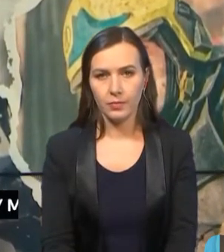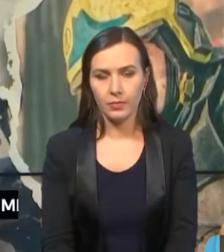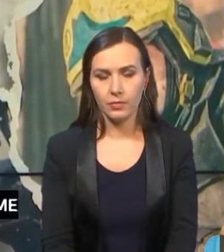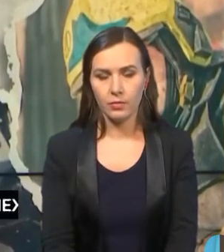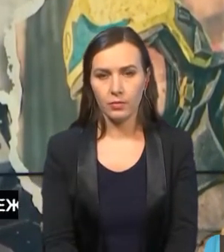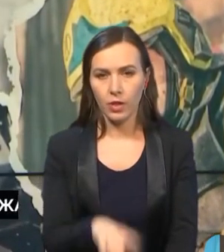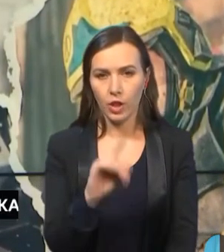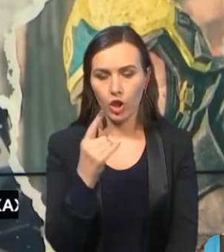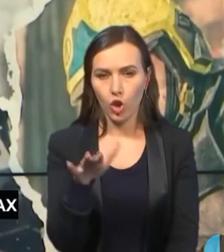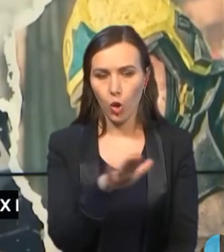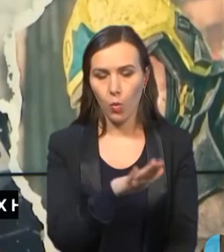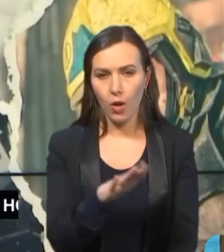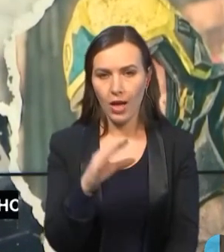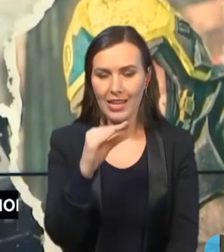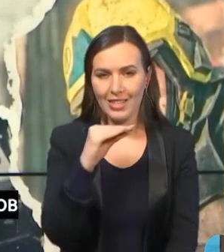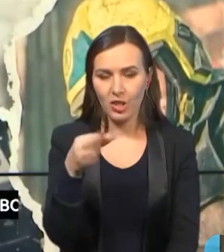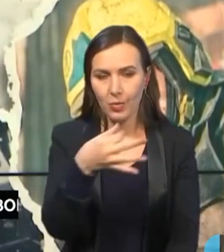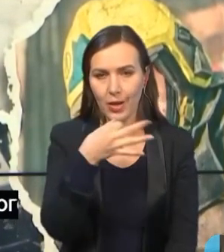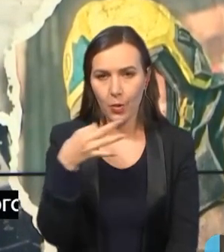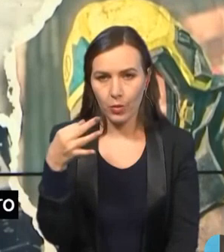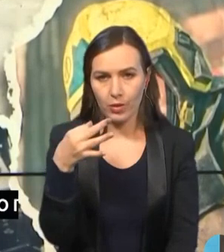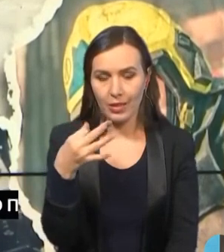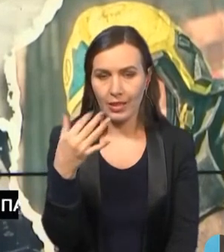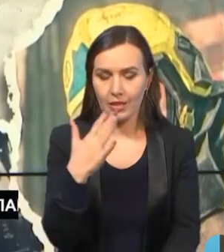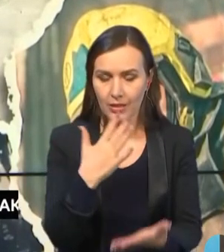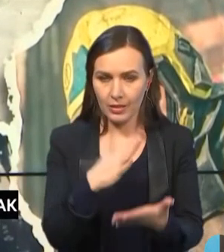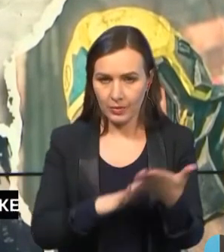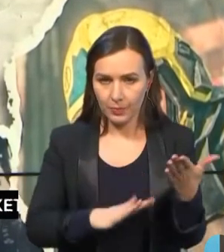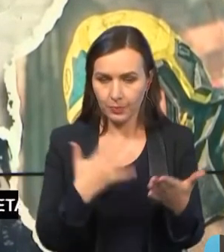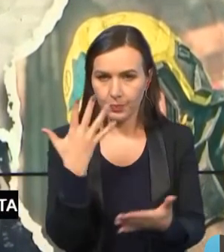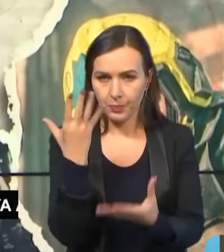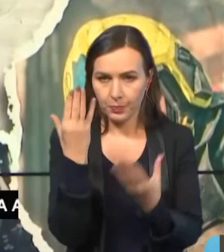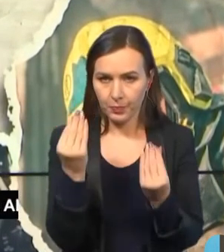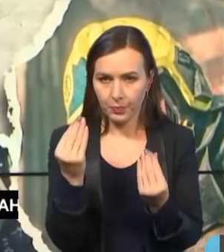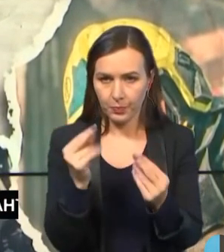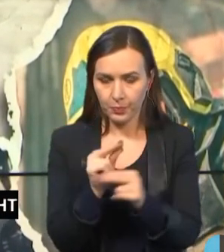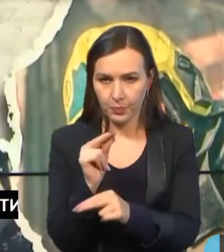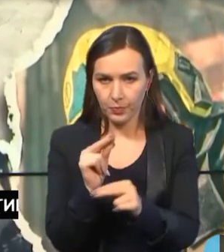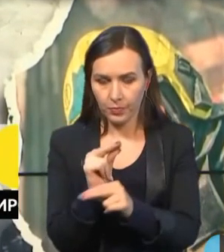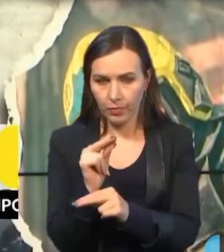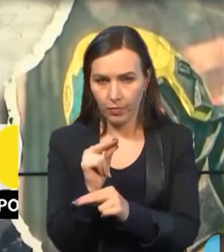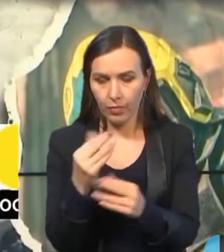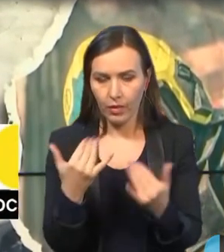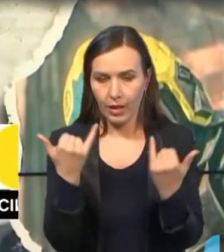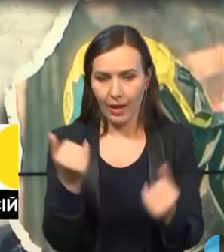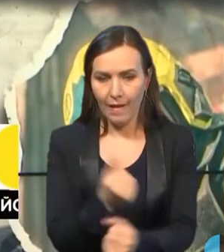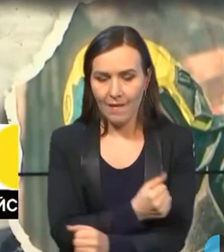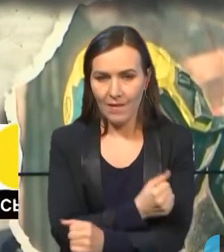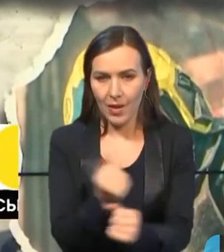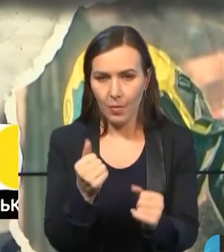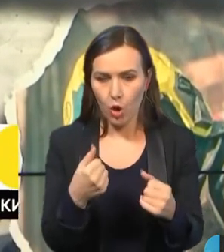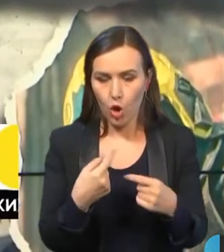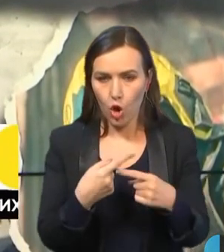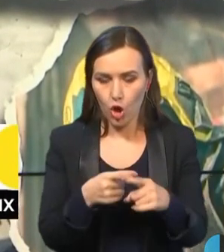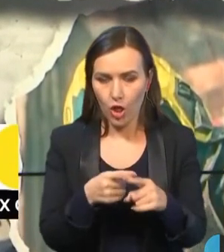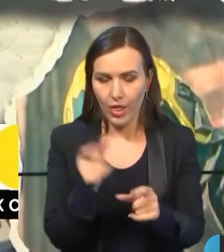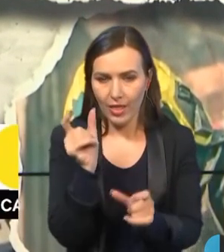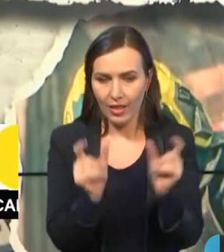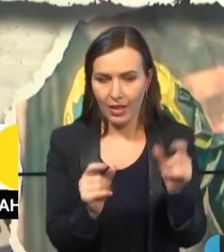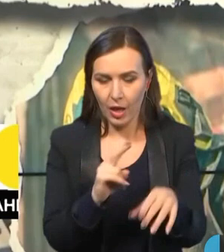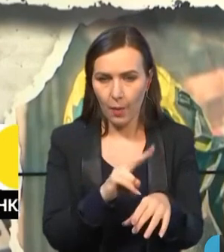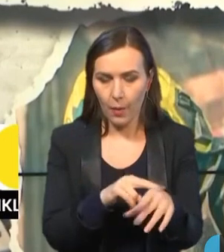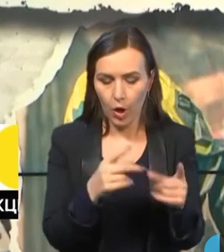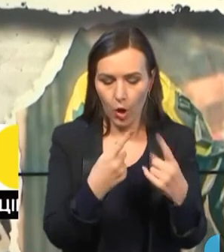На одному з полігонів Житомирської області триває п'ятиденний курс навчання для вибухотехніків з поліцейських